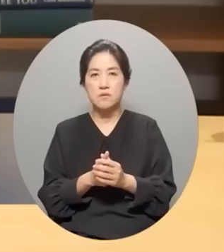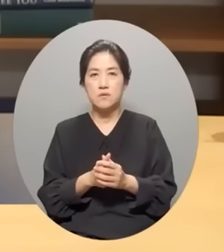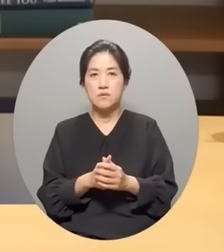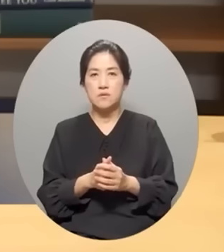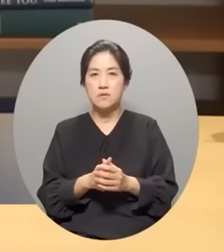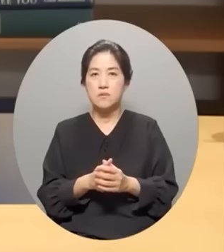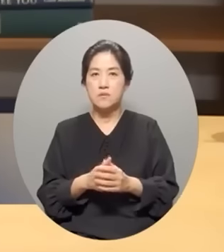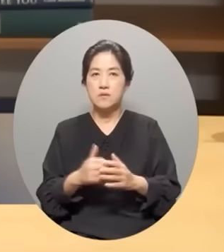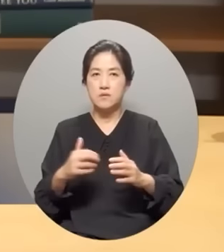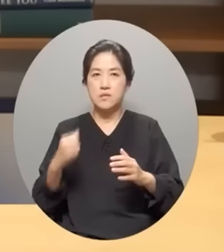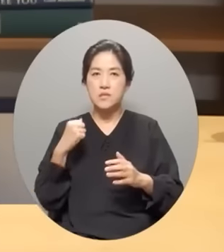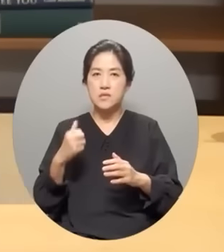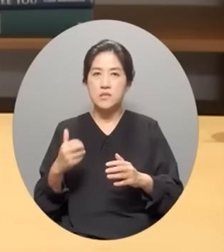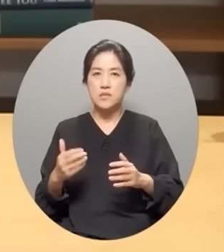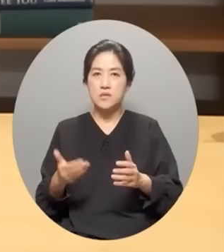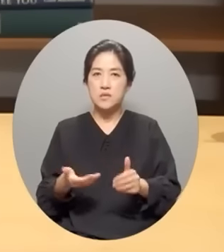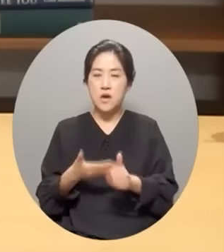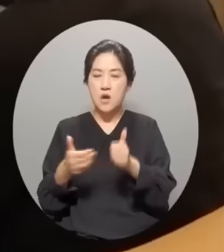없다는 생각이...